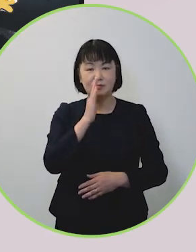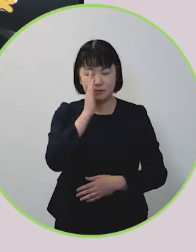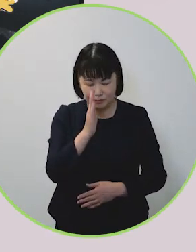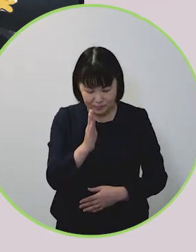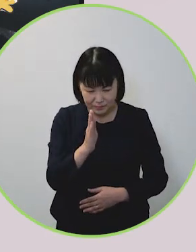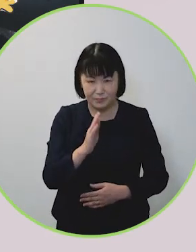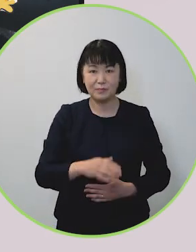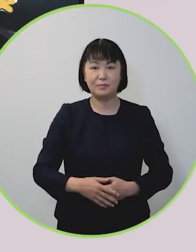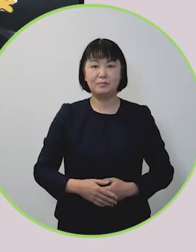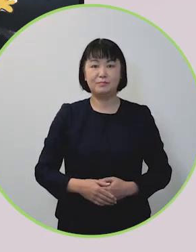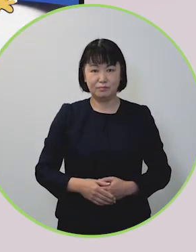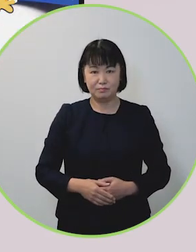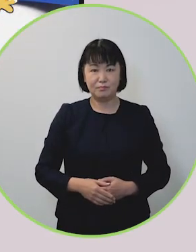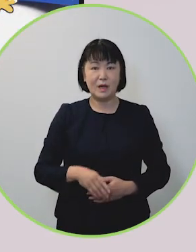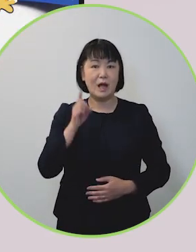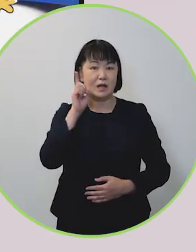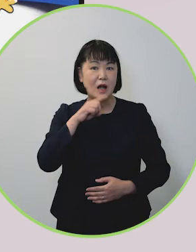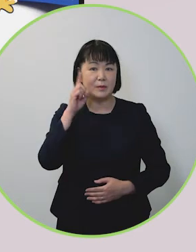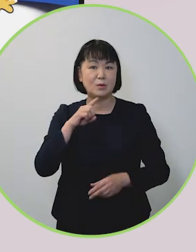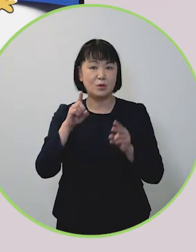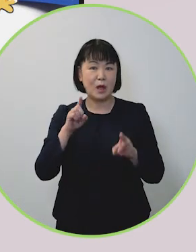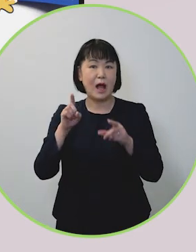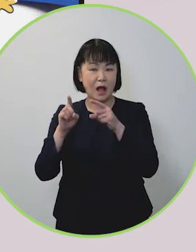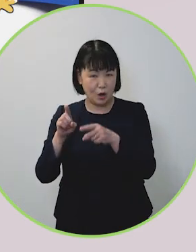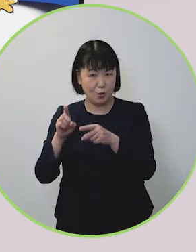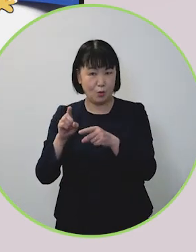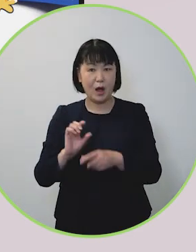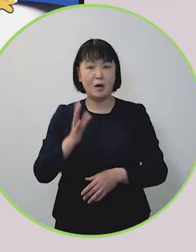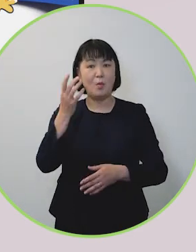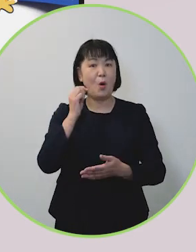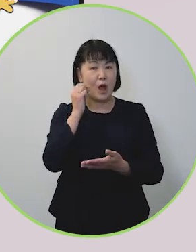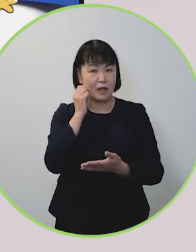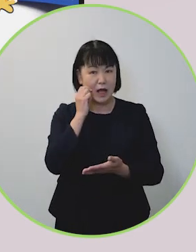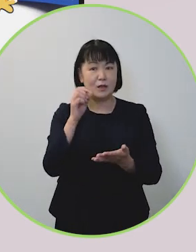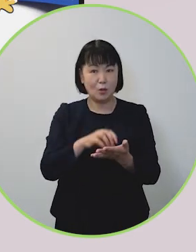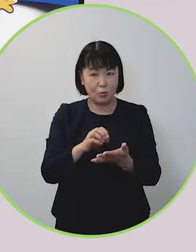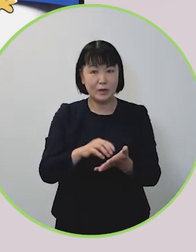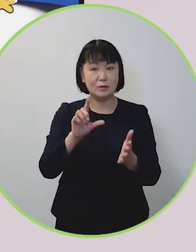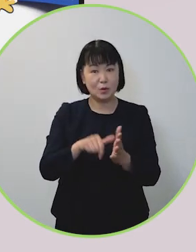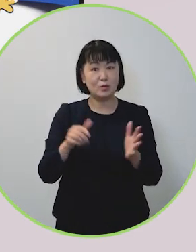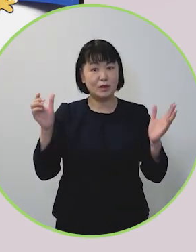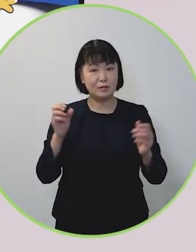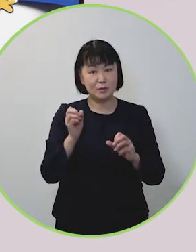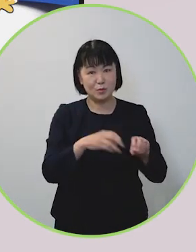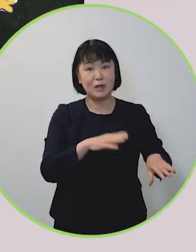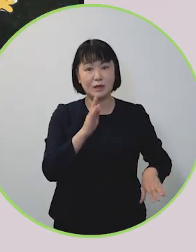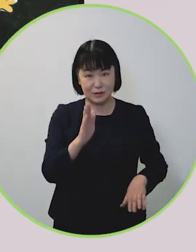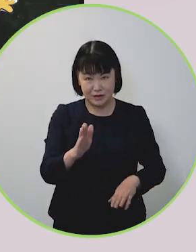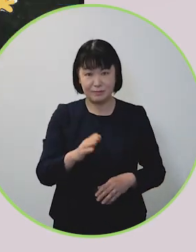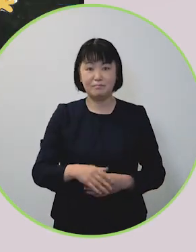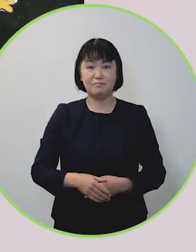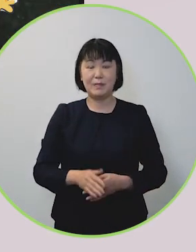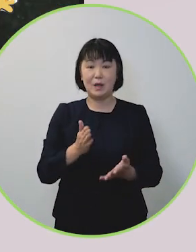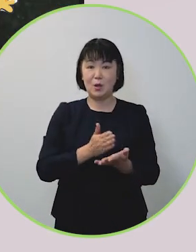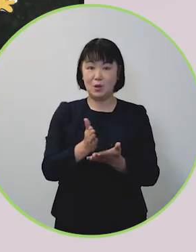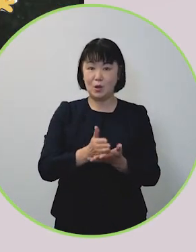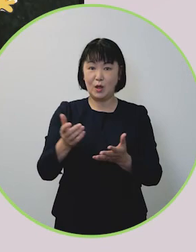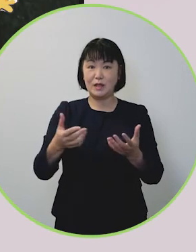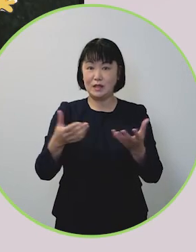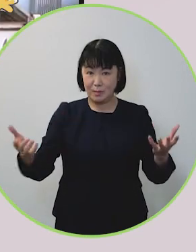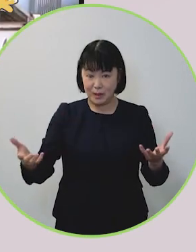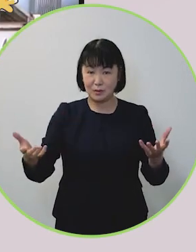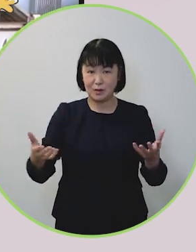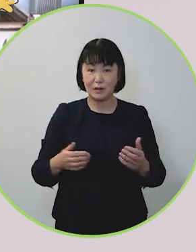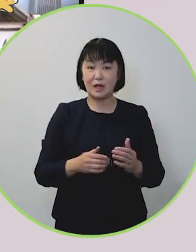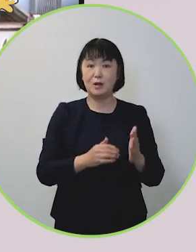でねカミソリの刃などは不燃ごみの日に出してね種類